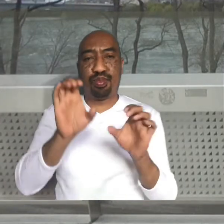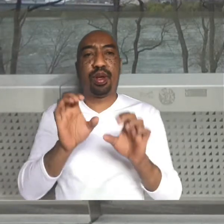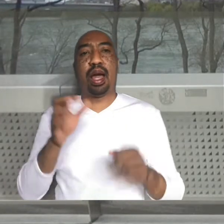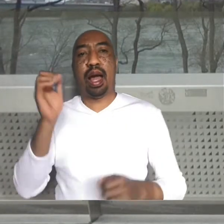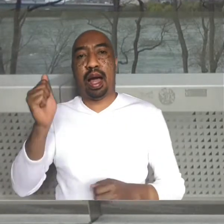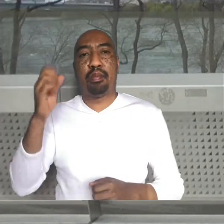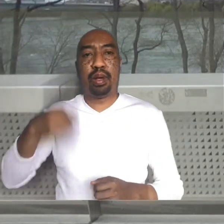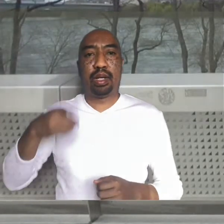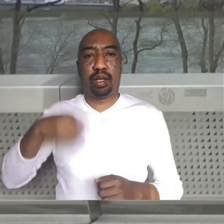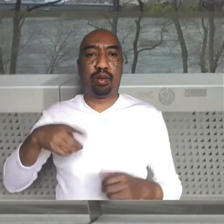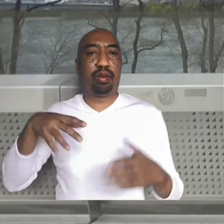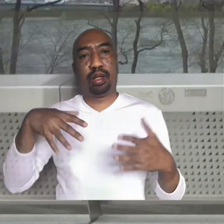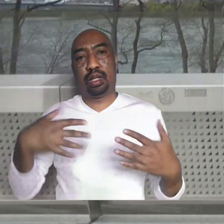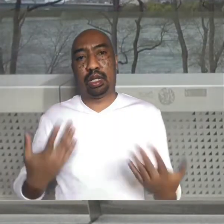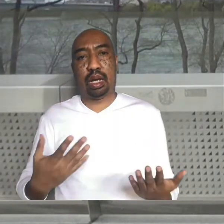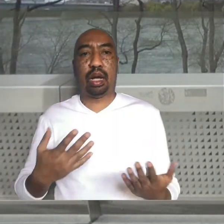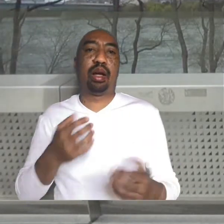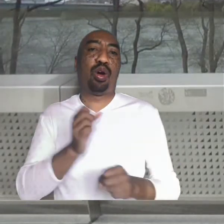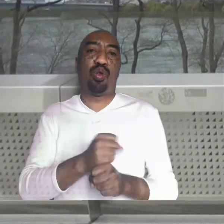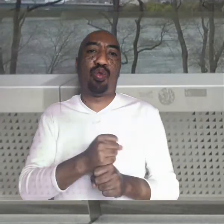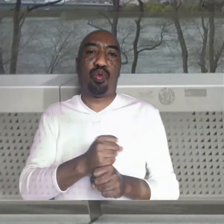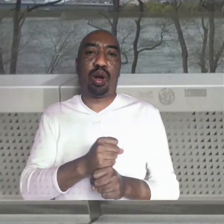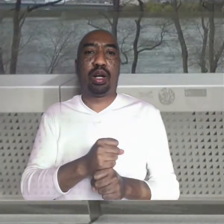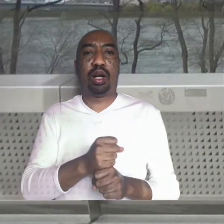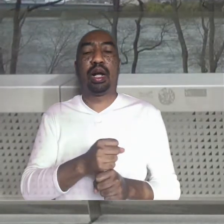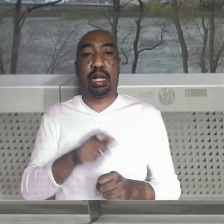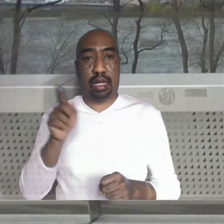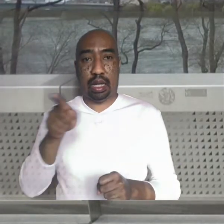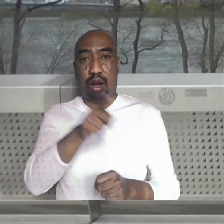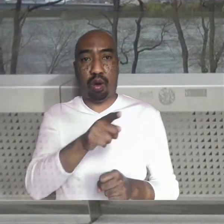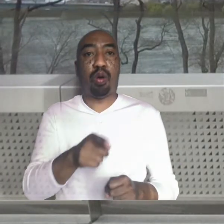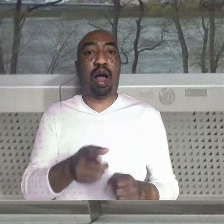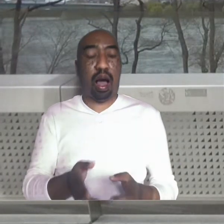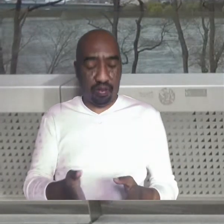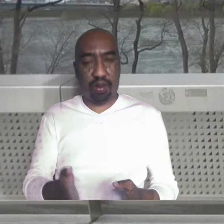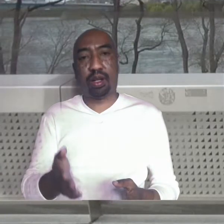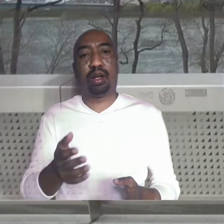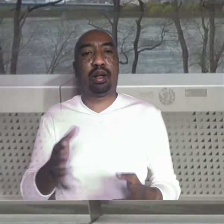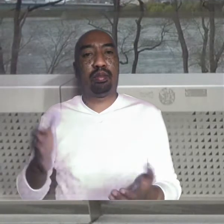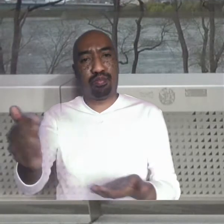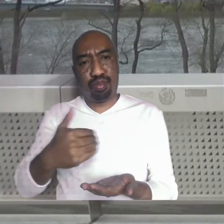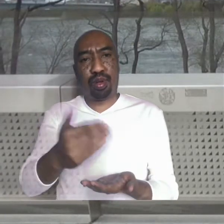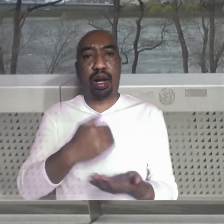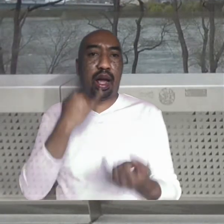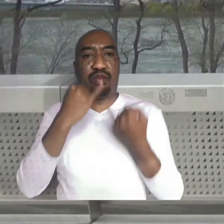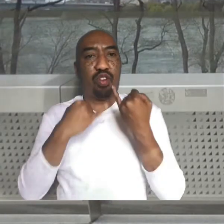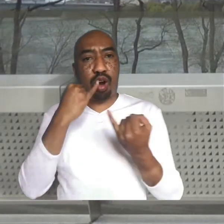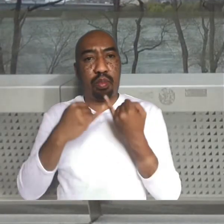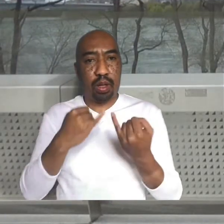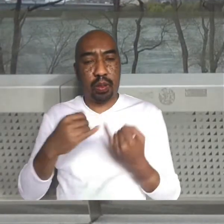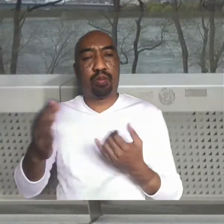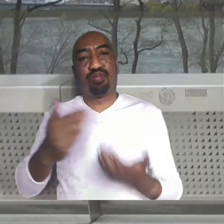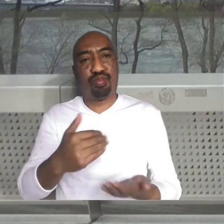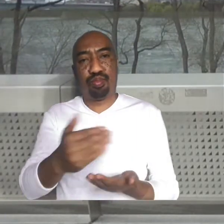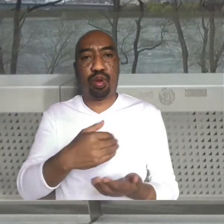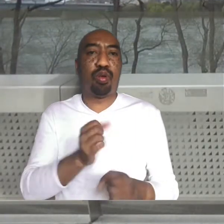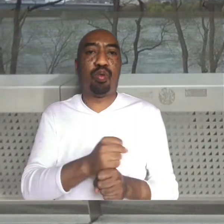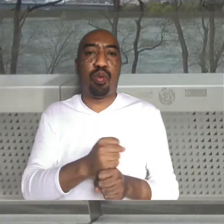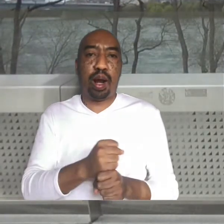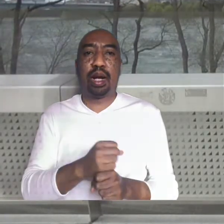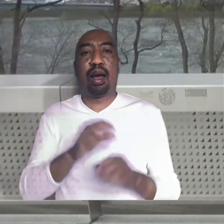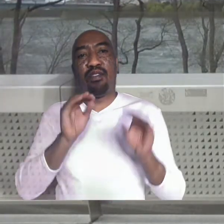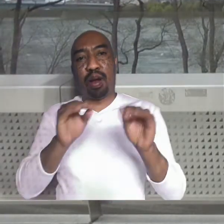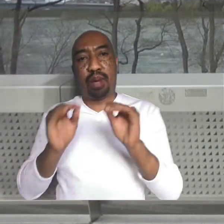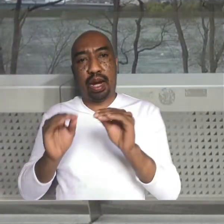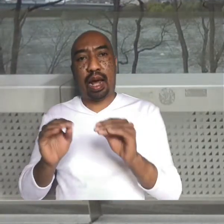développement sy ihany koa na tsy manan-talenta amin'ny développement ra fa afaka manangona ilay information resahako teo, ohatra hoe manangona ireo